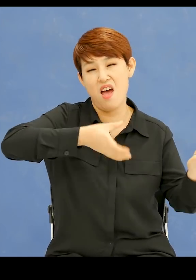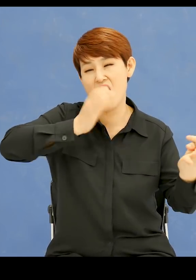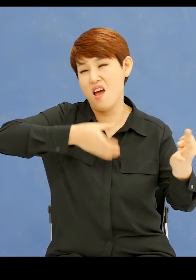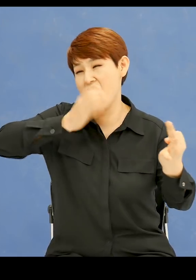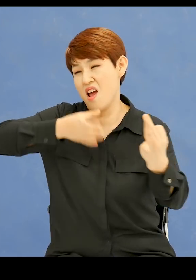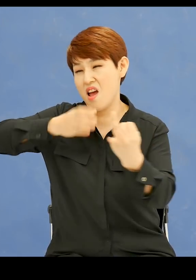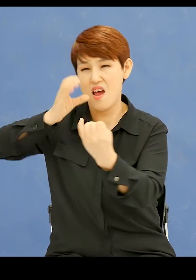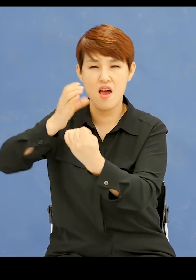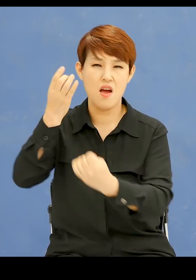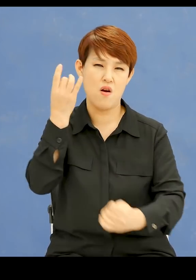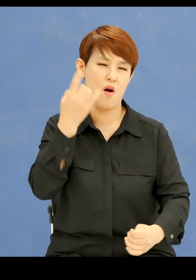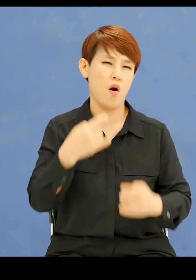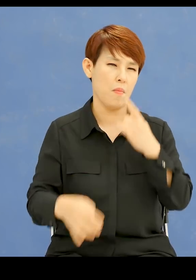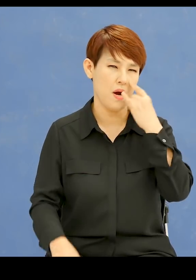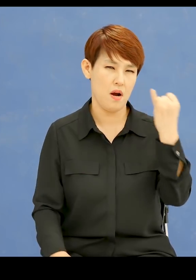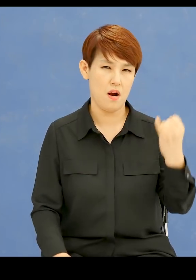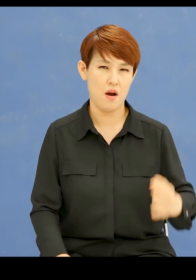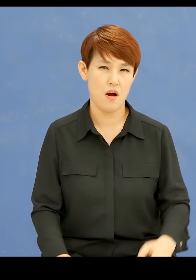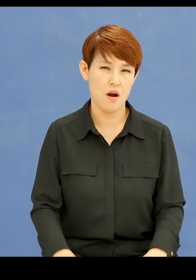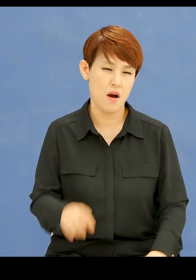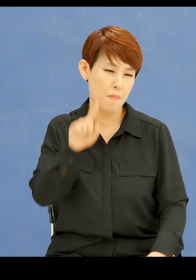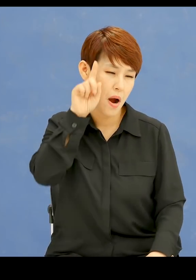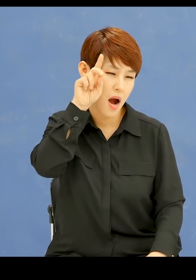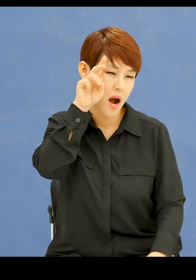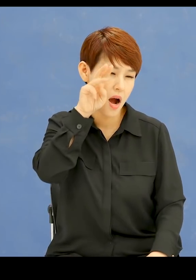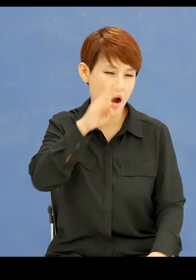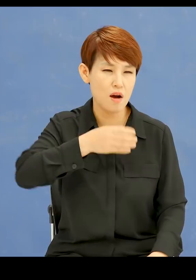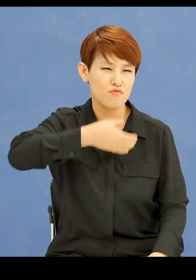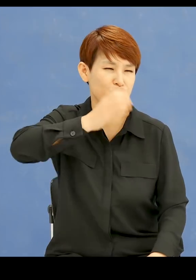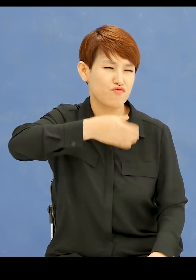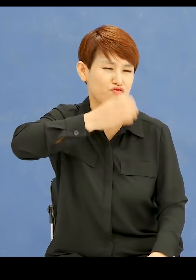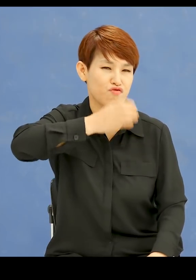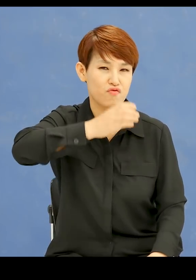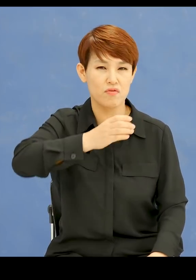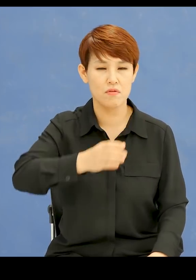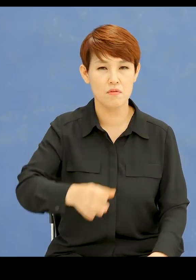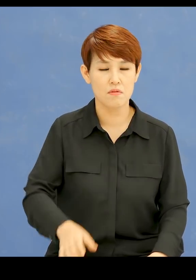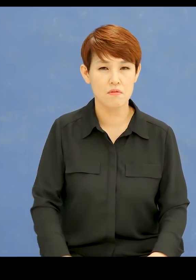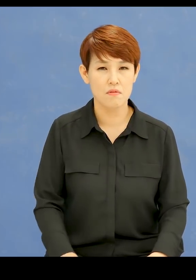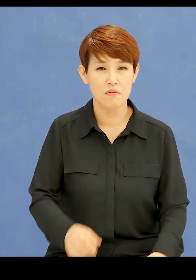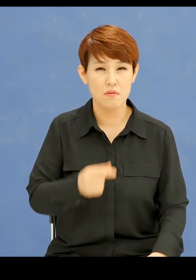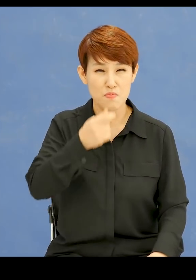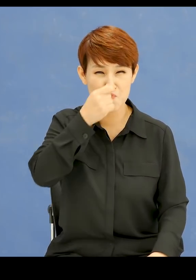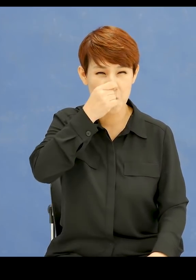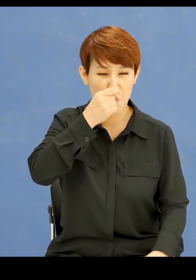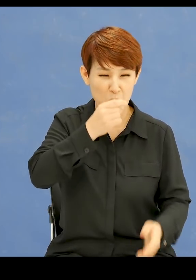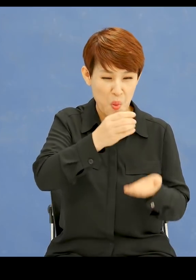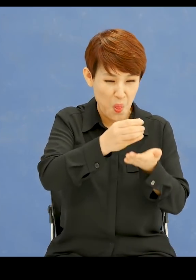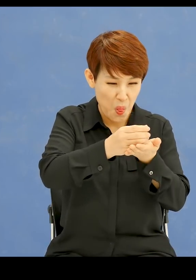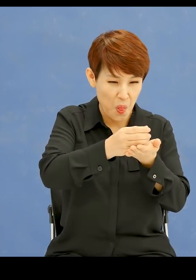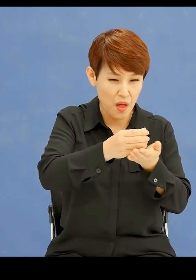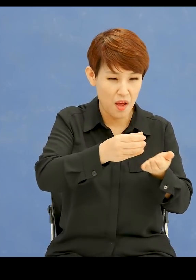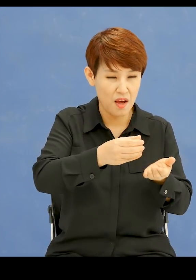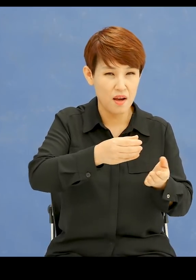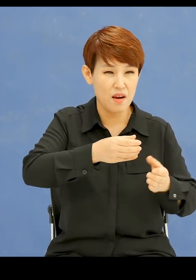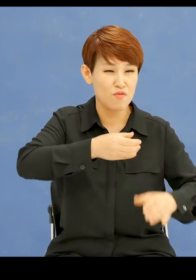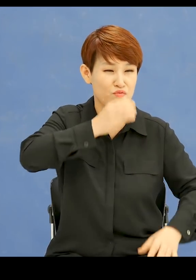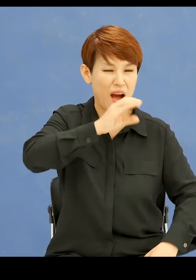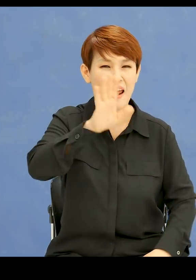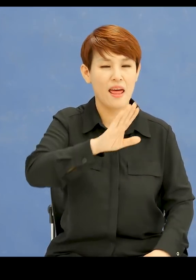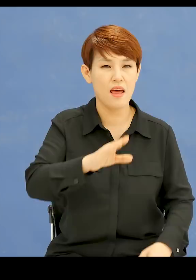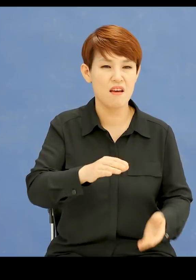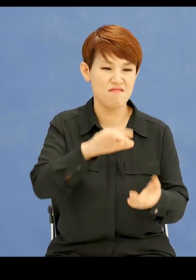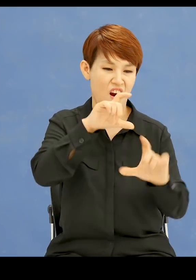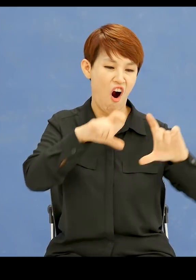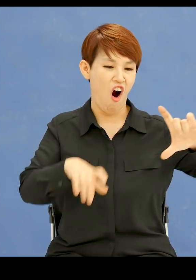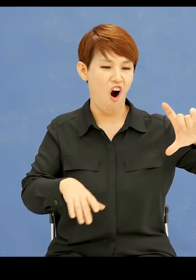어머니가 3박 4일 동안 3박 4일 소주를 막 그냥 맥주같이 막 드시기도 하시고. 소주를 맥주처럼 드세요? 제